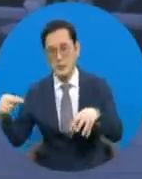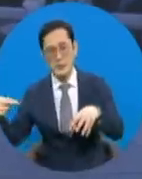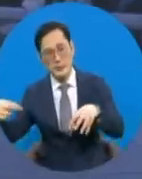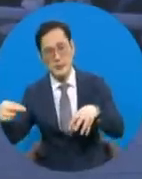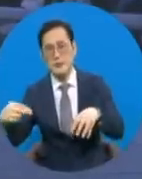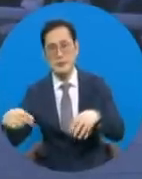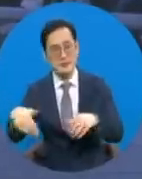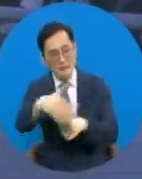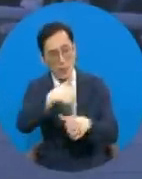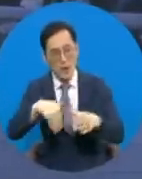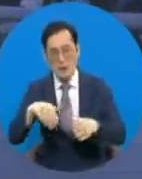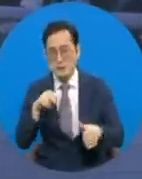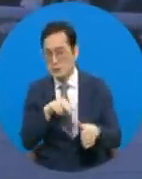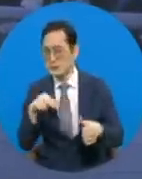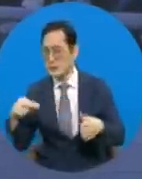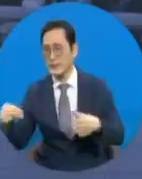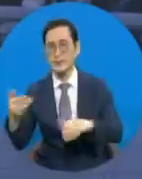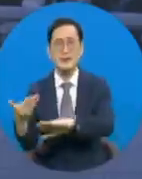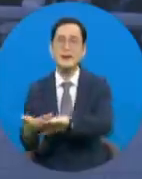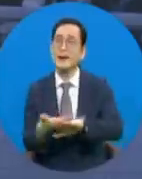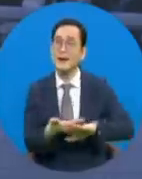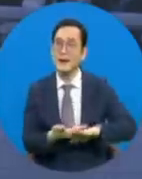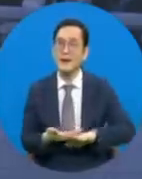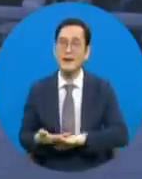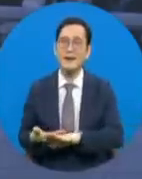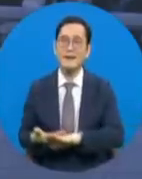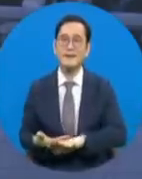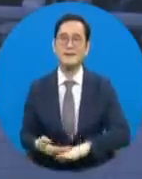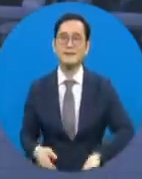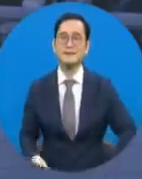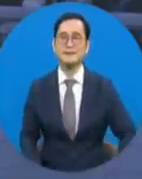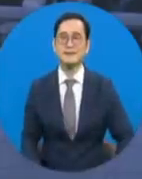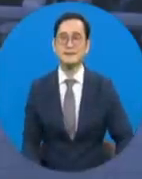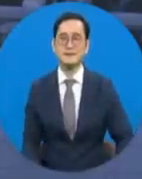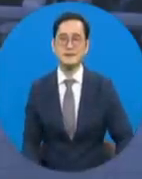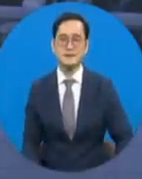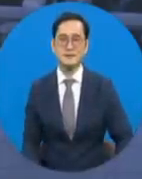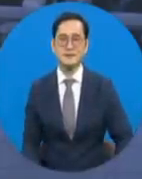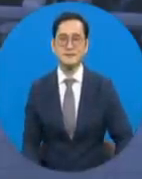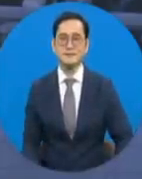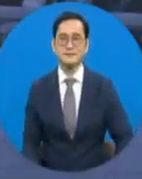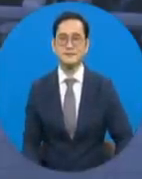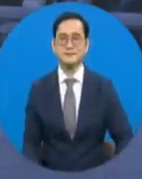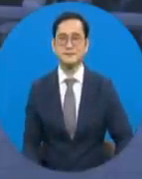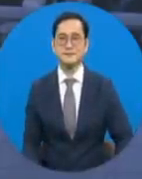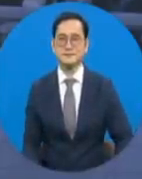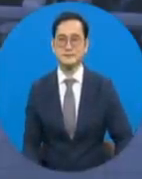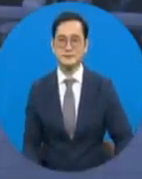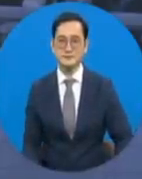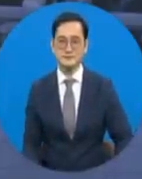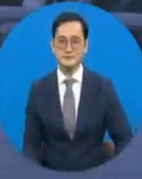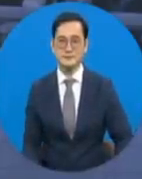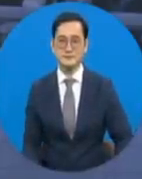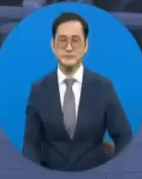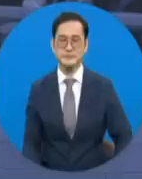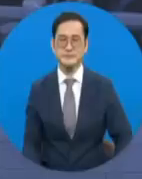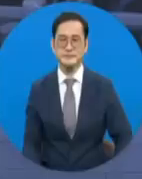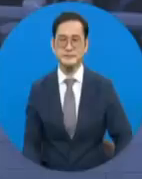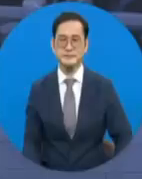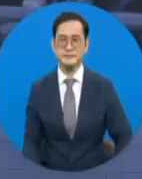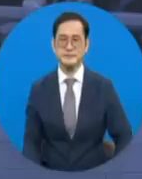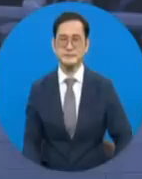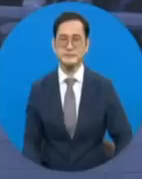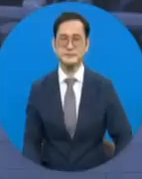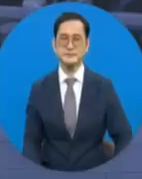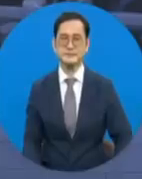중국 측의 의견, 뭐 입장이 어땠는지는 조금 더 들어봐야 될 부분이 필요한 것 같습니다. 근데 김명주 의원님께는 좀 여쭤봐야 될 것 같아요. 지금